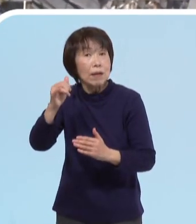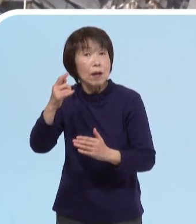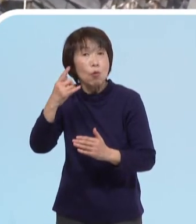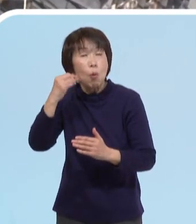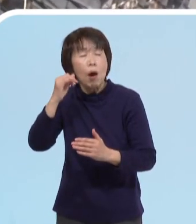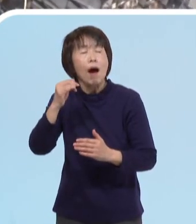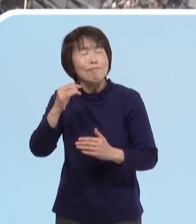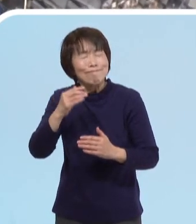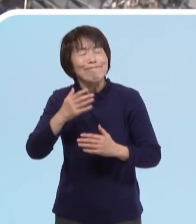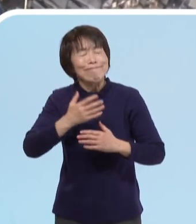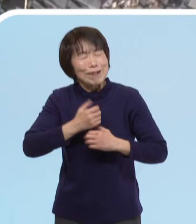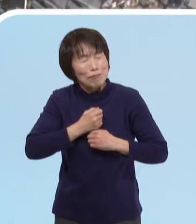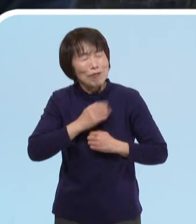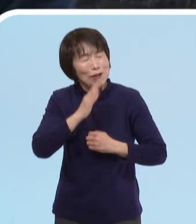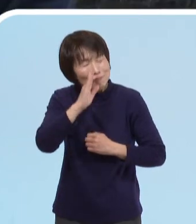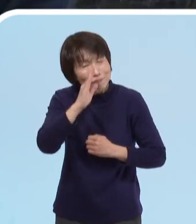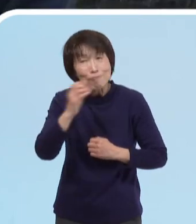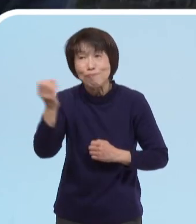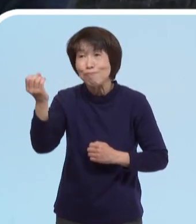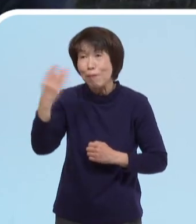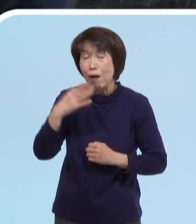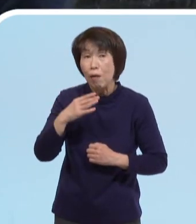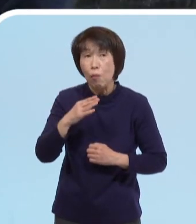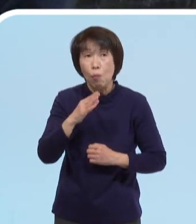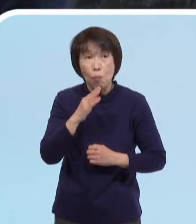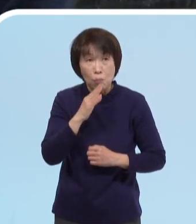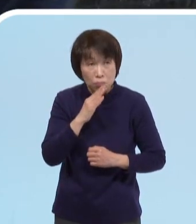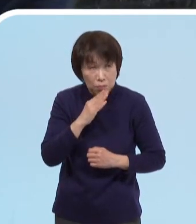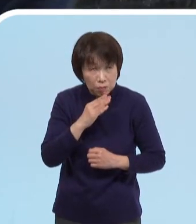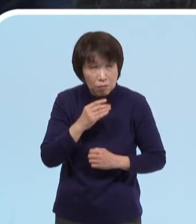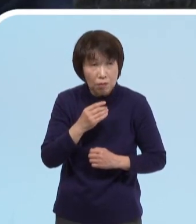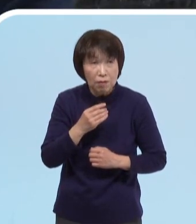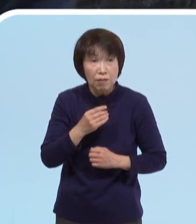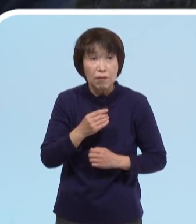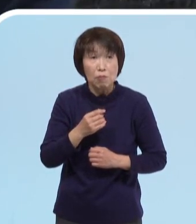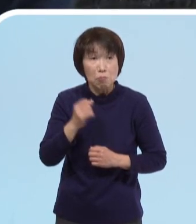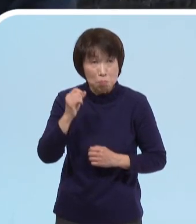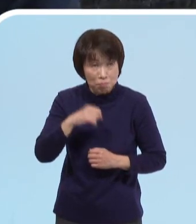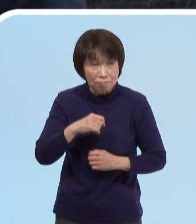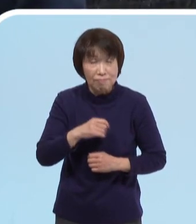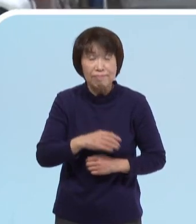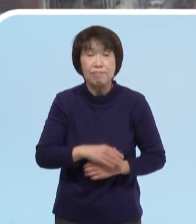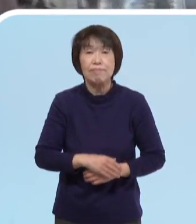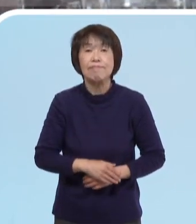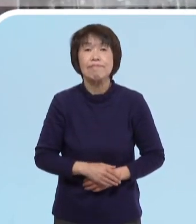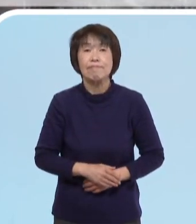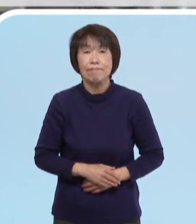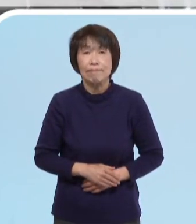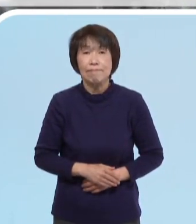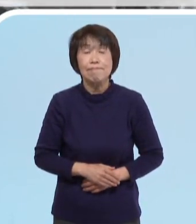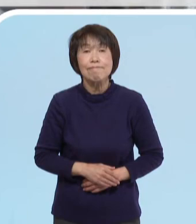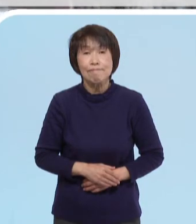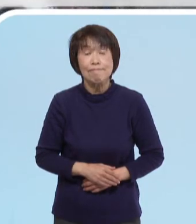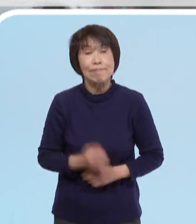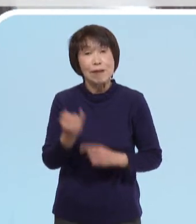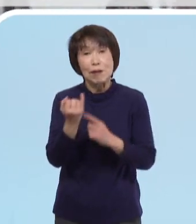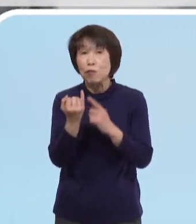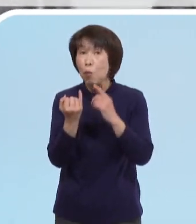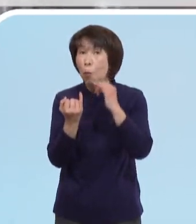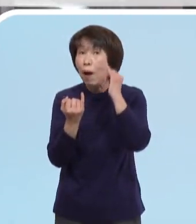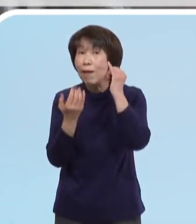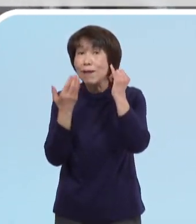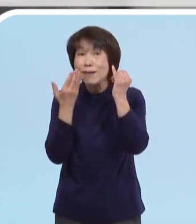その気をつけて行ってきてねっていうのは。 そんな感じなんですか？ はい、 と穏やかに高橋さんが話しています